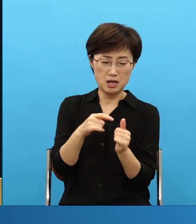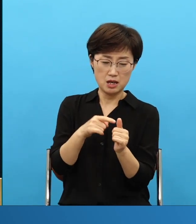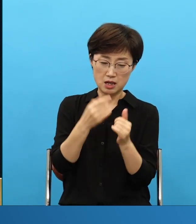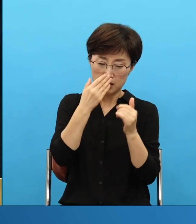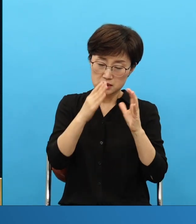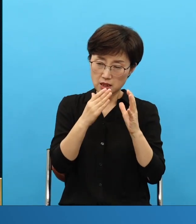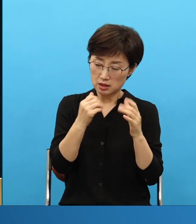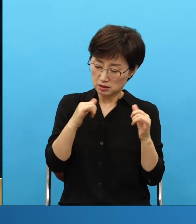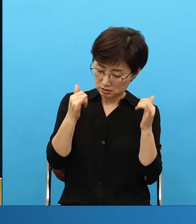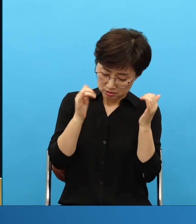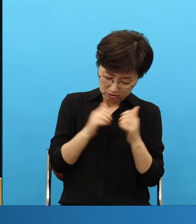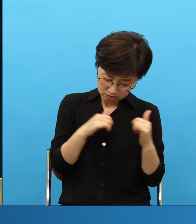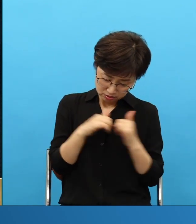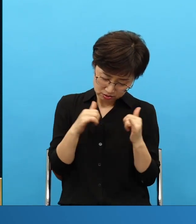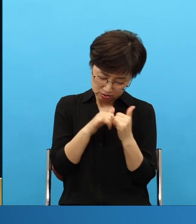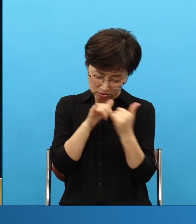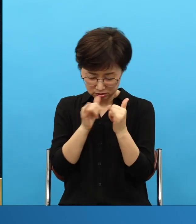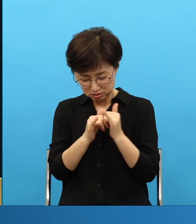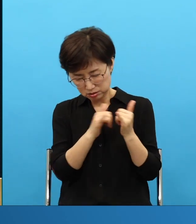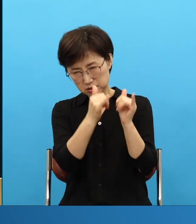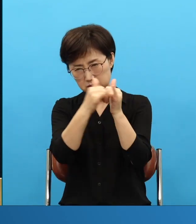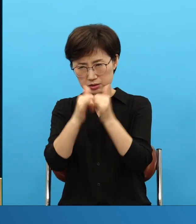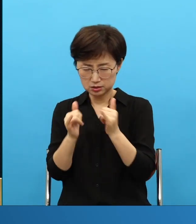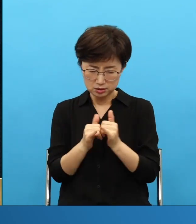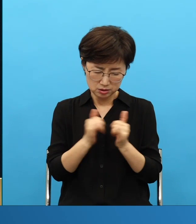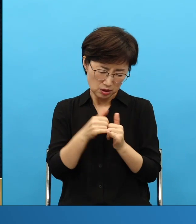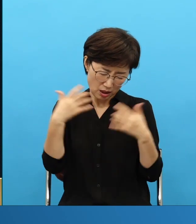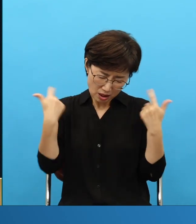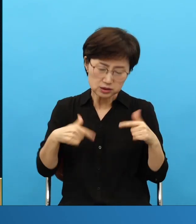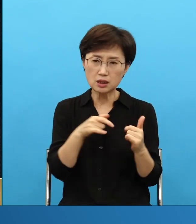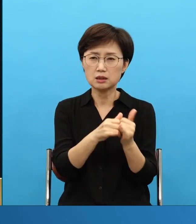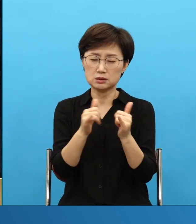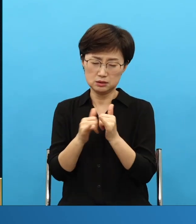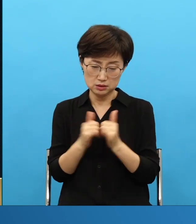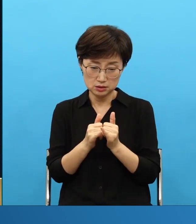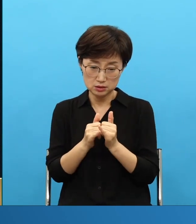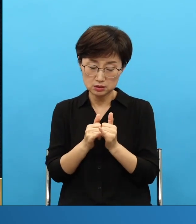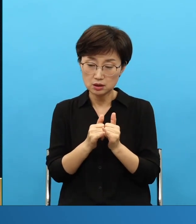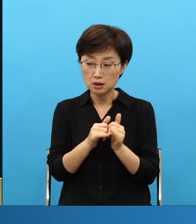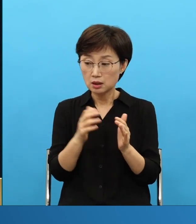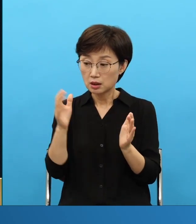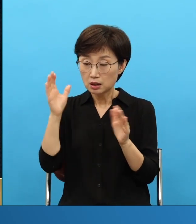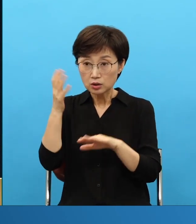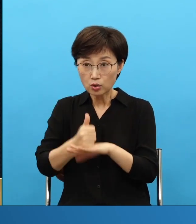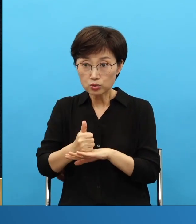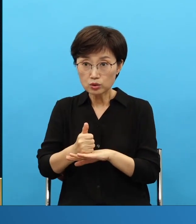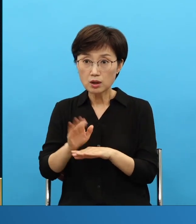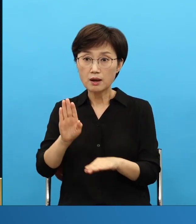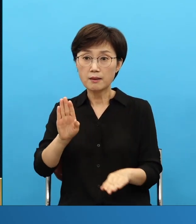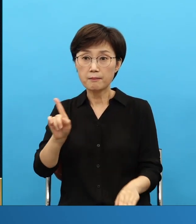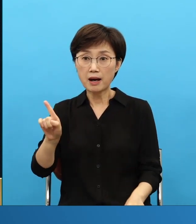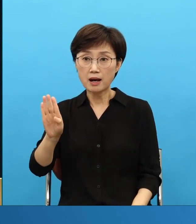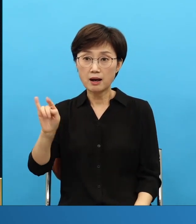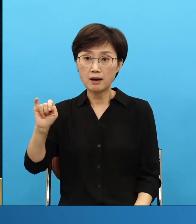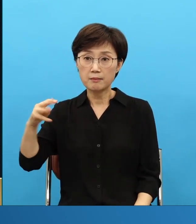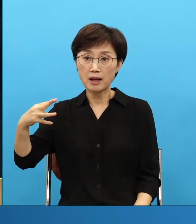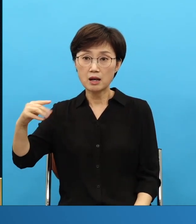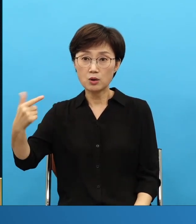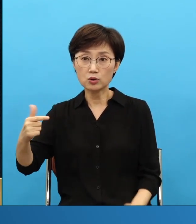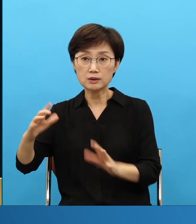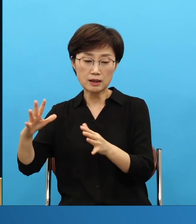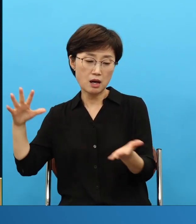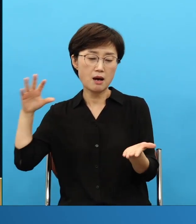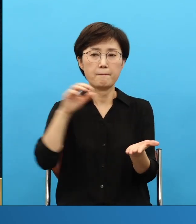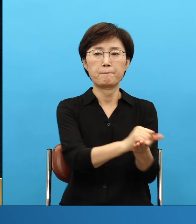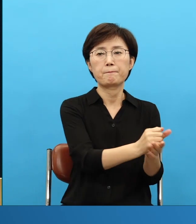전쟁 통해서 시달리다가 나중에 바벨론 포로돼 갔습니다. Israel was completely war-stricken and ultimately was taken